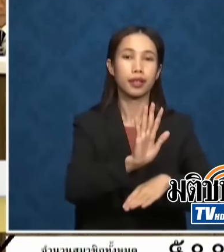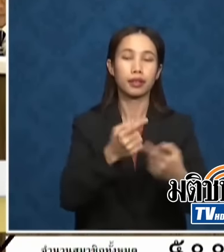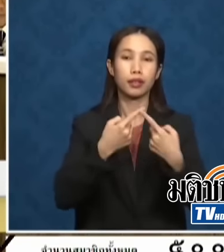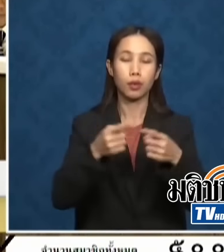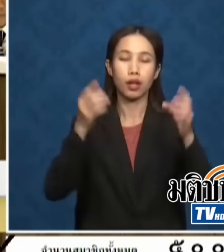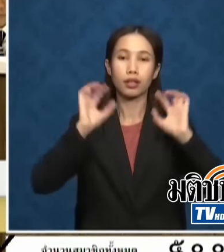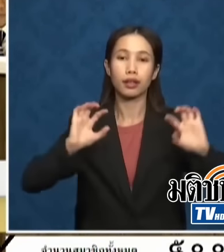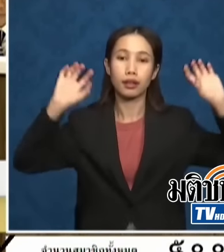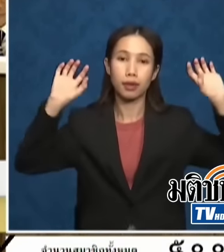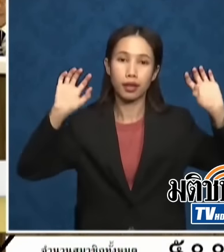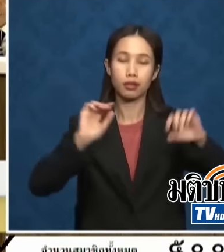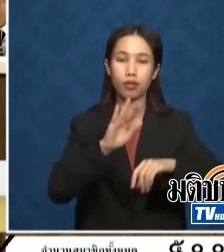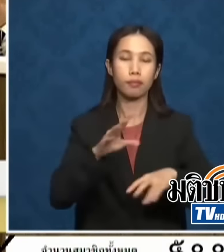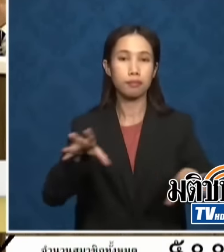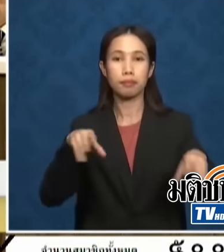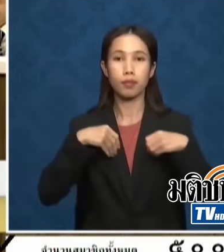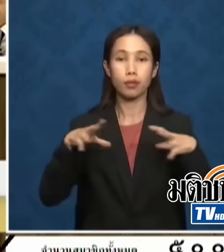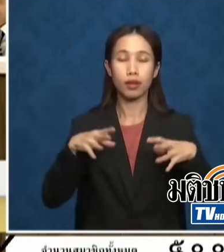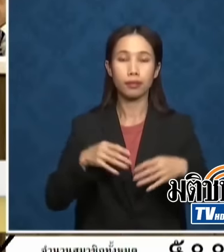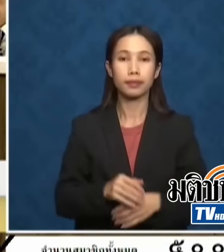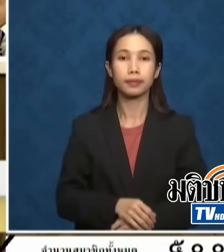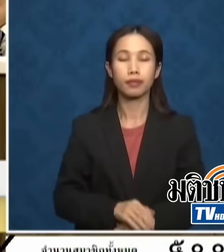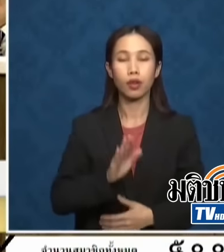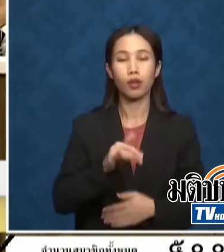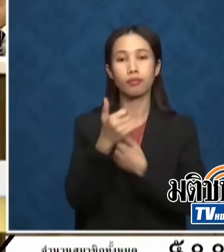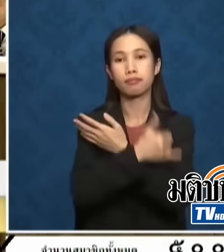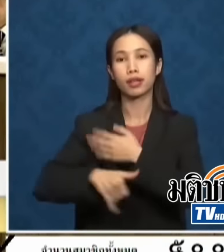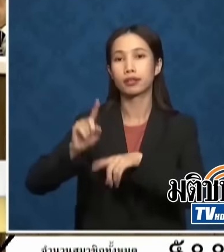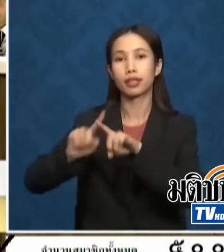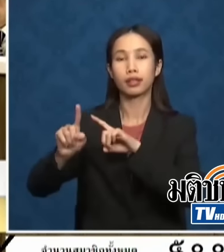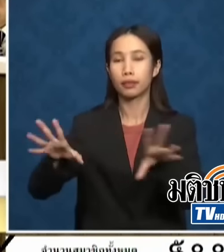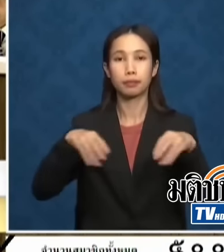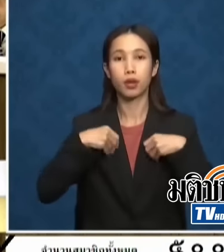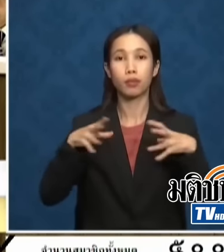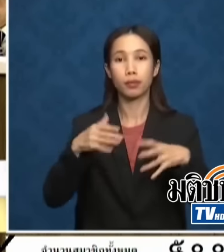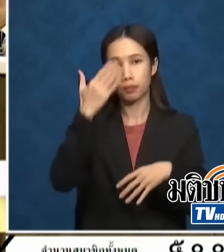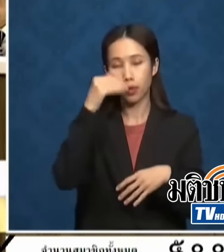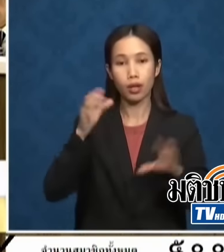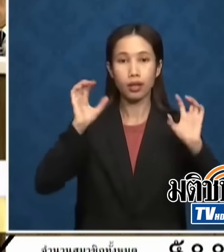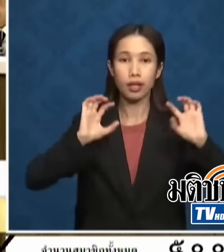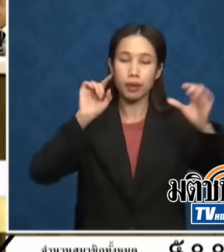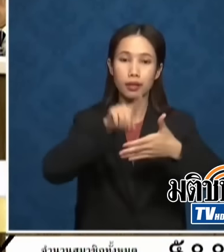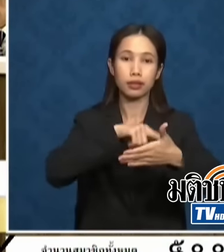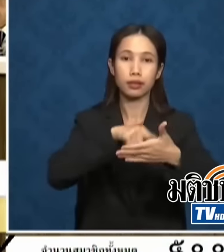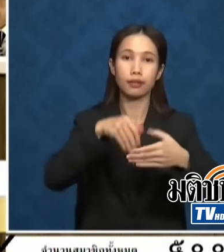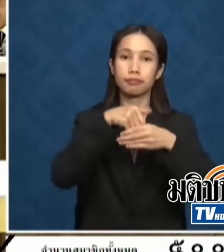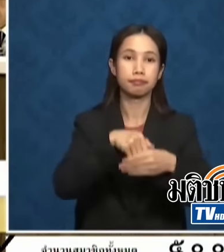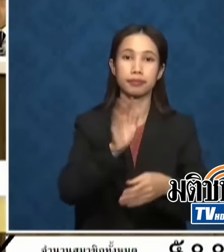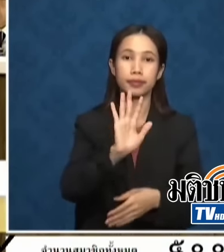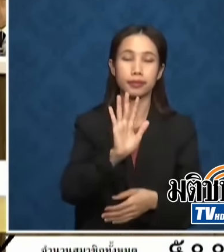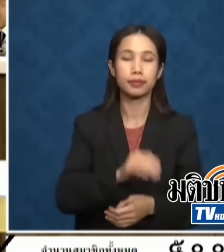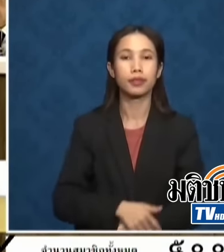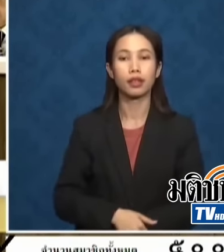าลที่ไม่มาจากการเลือกตั้งไม่เป็นที่ยอมรับของนานาประเทศเวลาแก้ไขปัญห